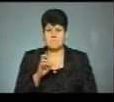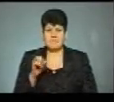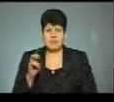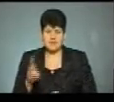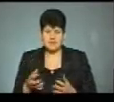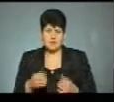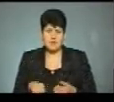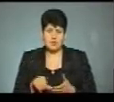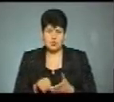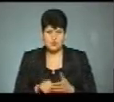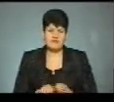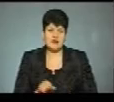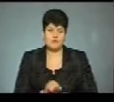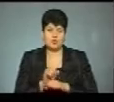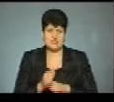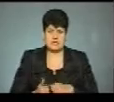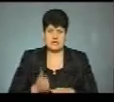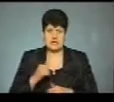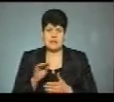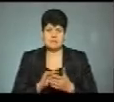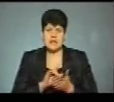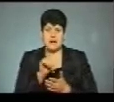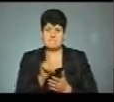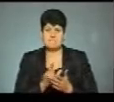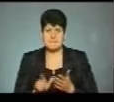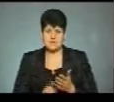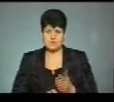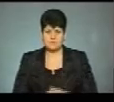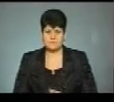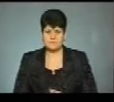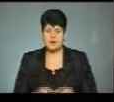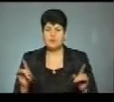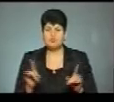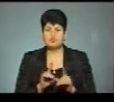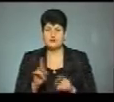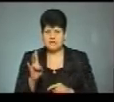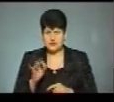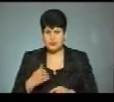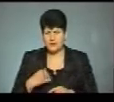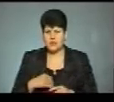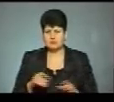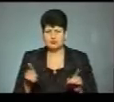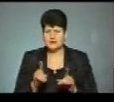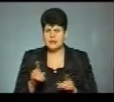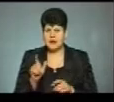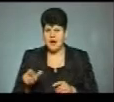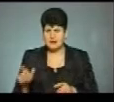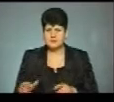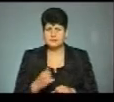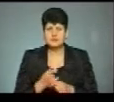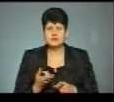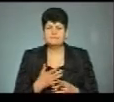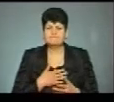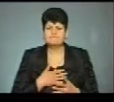участь в Революції Гідності і згодом написала про це пісню. Музично, знаєте, оскільки ми музиканти, відтворити ту атмосферу, що не